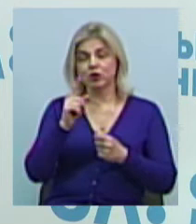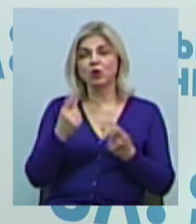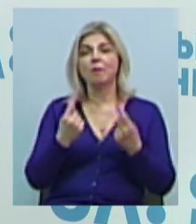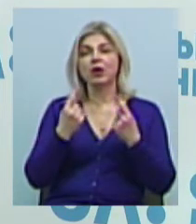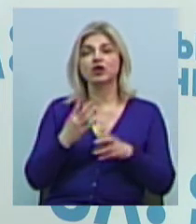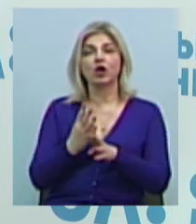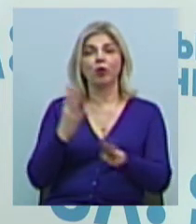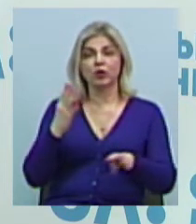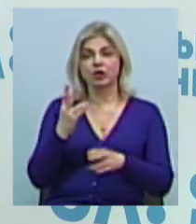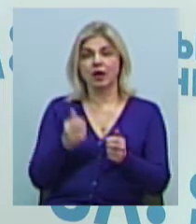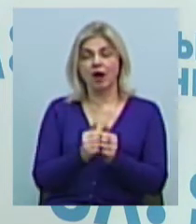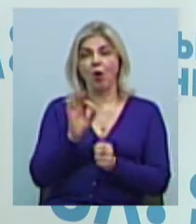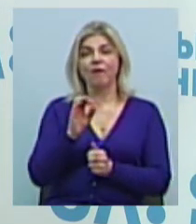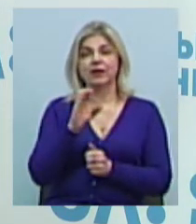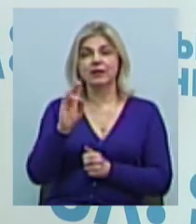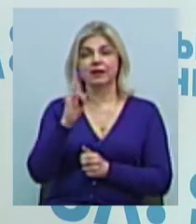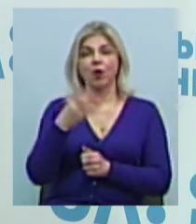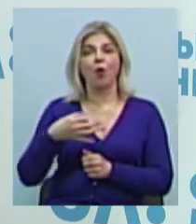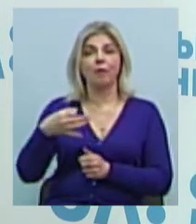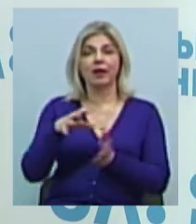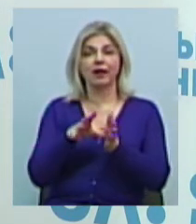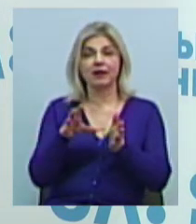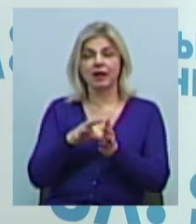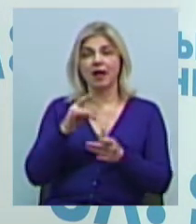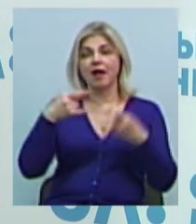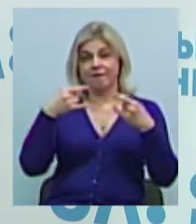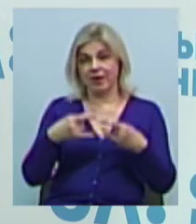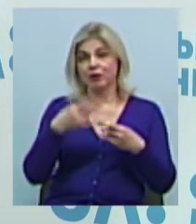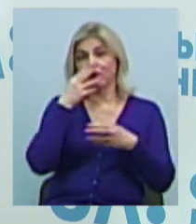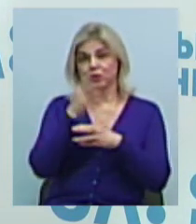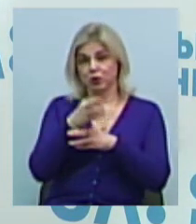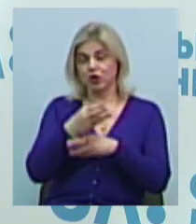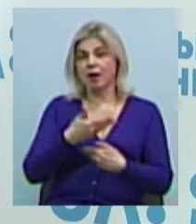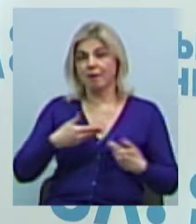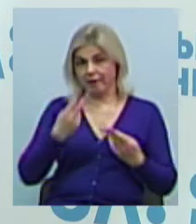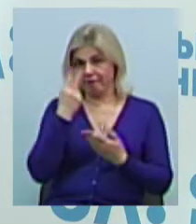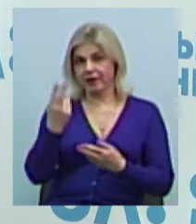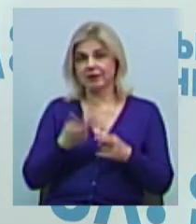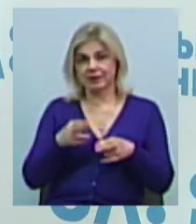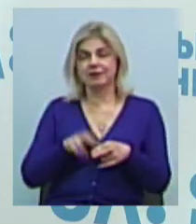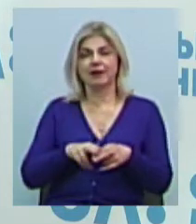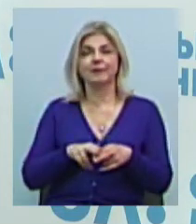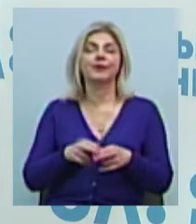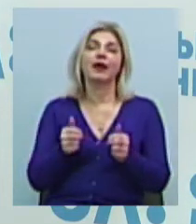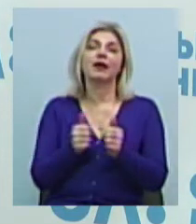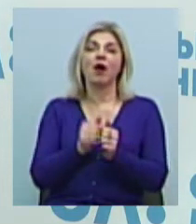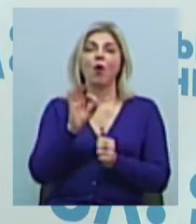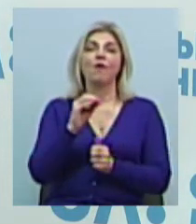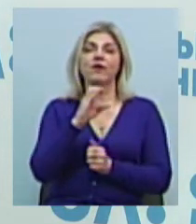біля офісу «Миколаївобленерго» і в відеосюжеті ми зараз спостерігали за цим. Біля